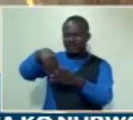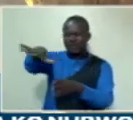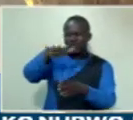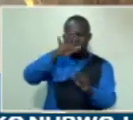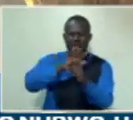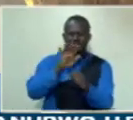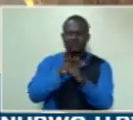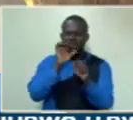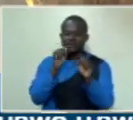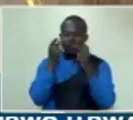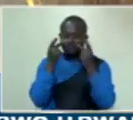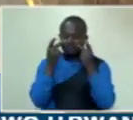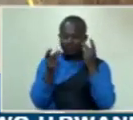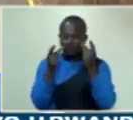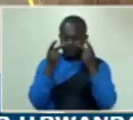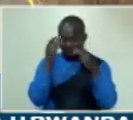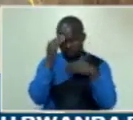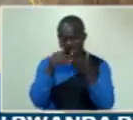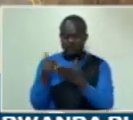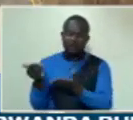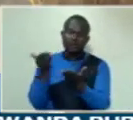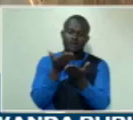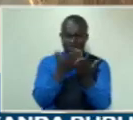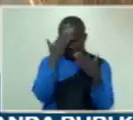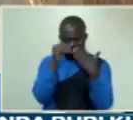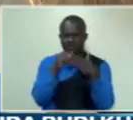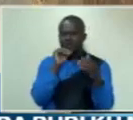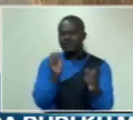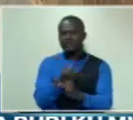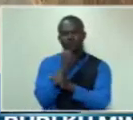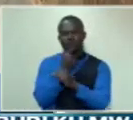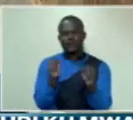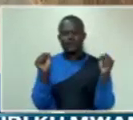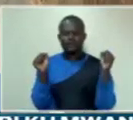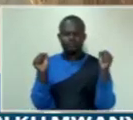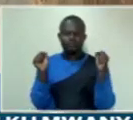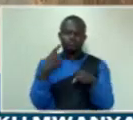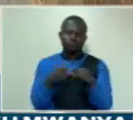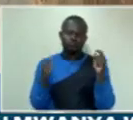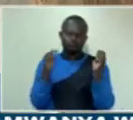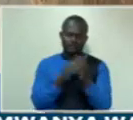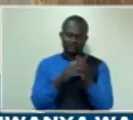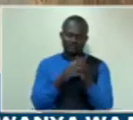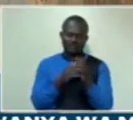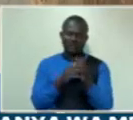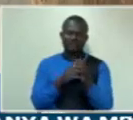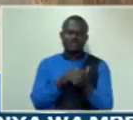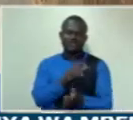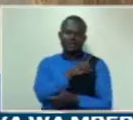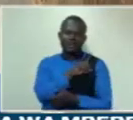n'ubu batashoboye kuboneka ngo dushobore kubazana kuko bitashobokaga cyakora